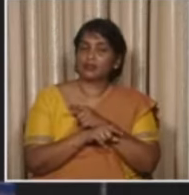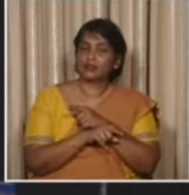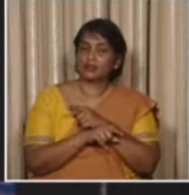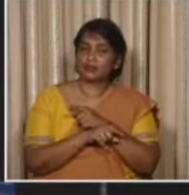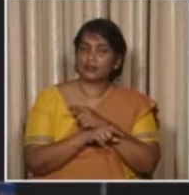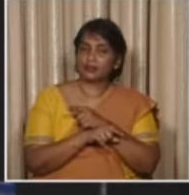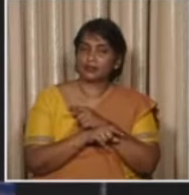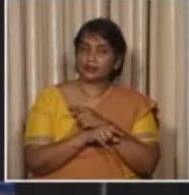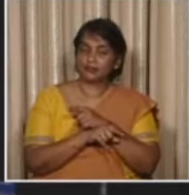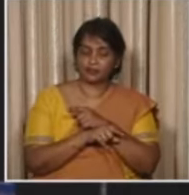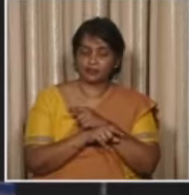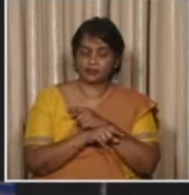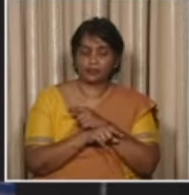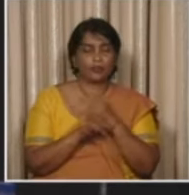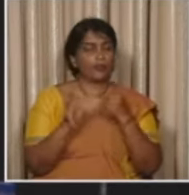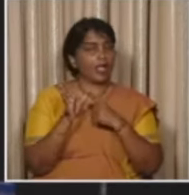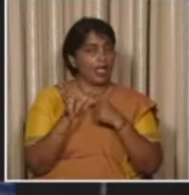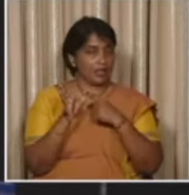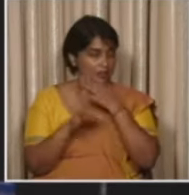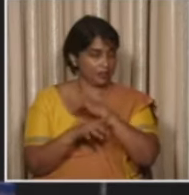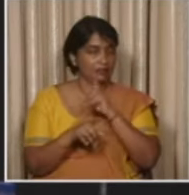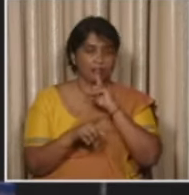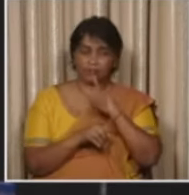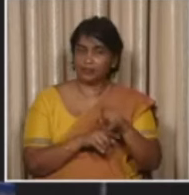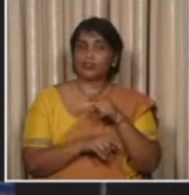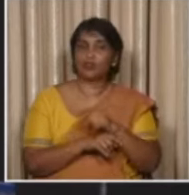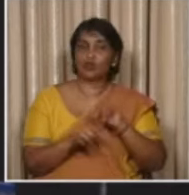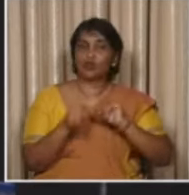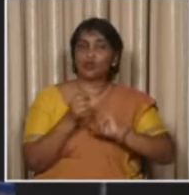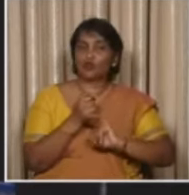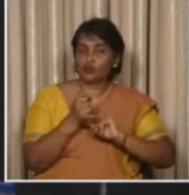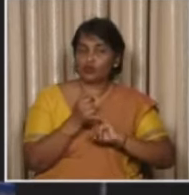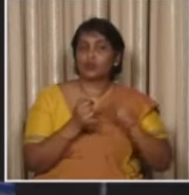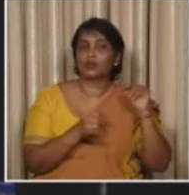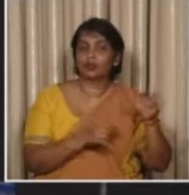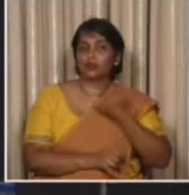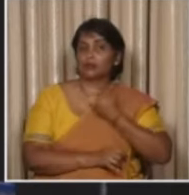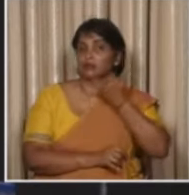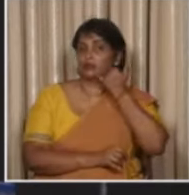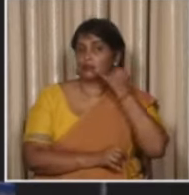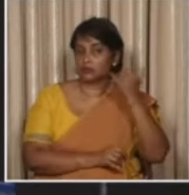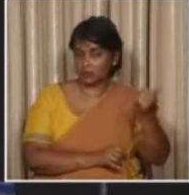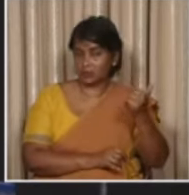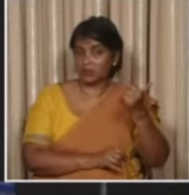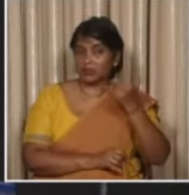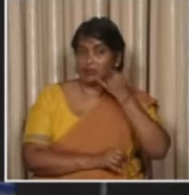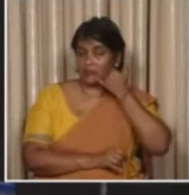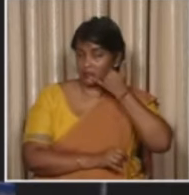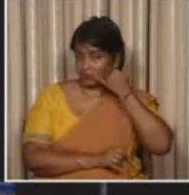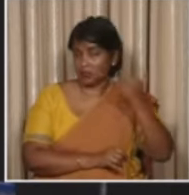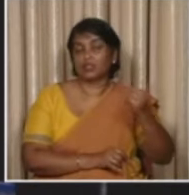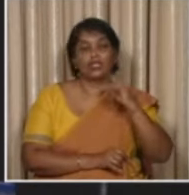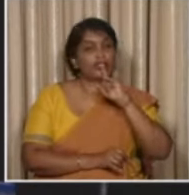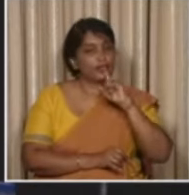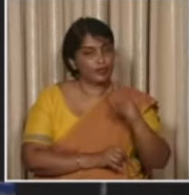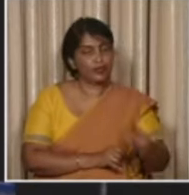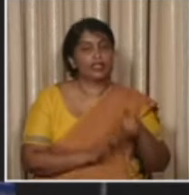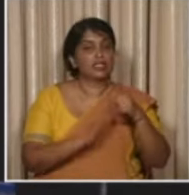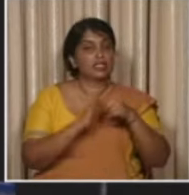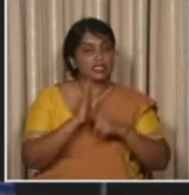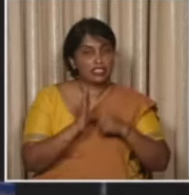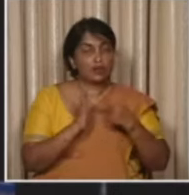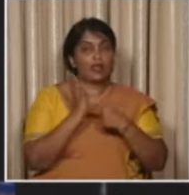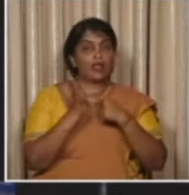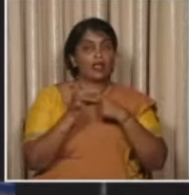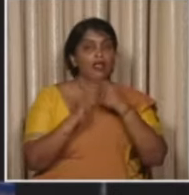මේ අසාද් මවුලානා කියනවා සුරේත් සාලේ මෙයාට කෝල් කරලා දුරකථන ඇමතුමක් දීලා කිව්වා ජමීල්ව ටාජ්